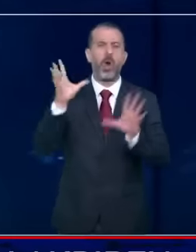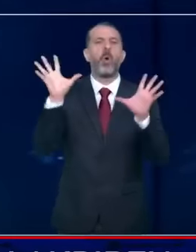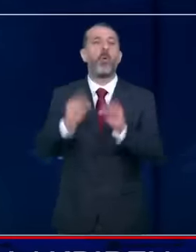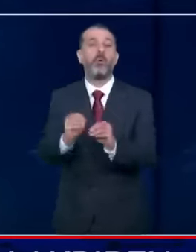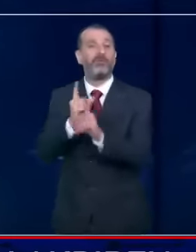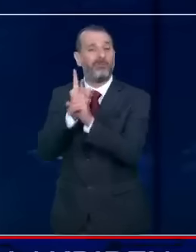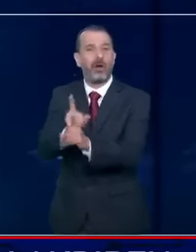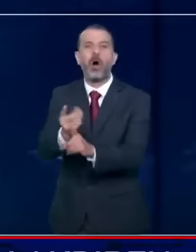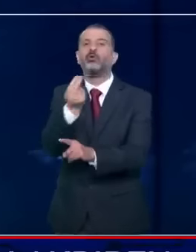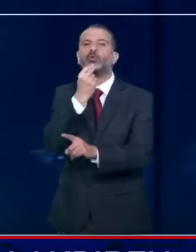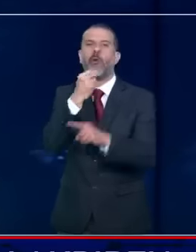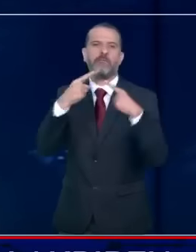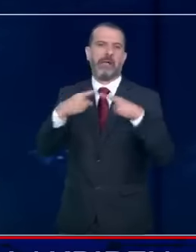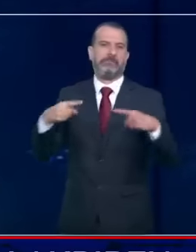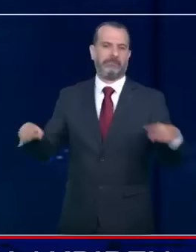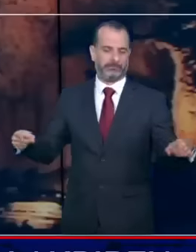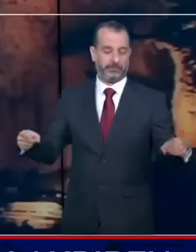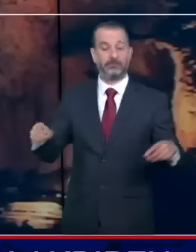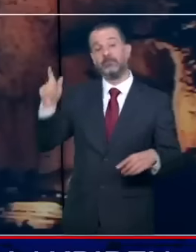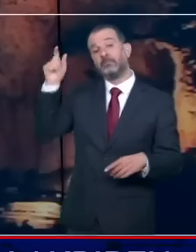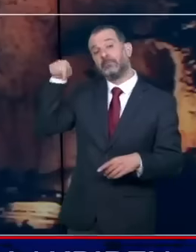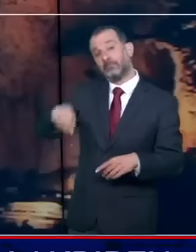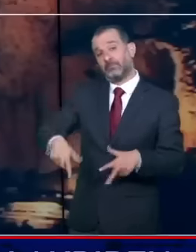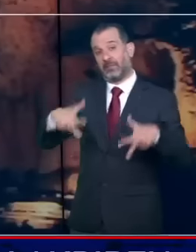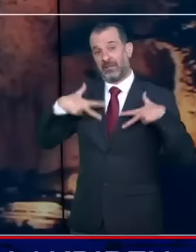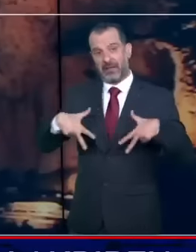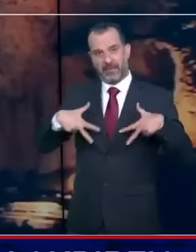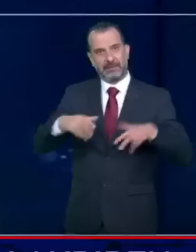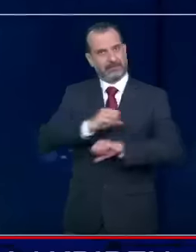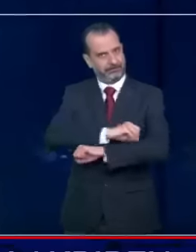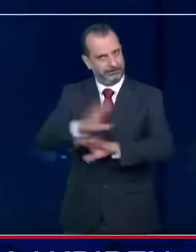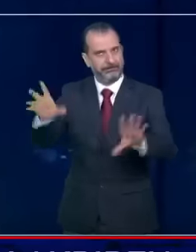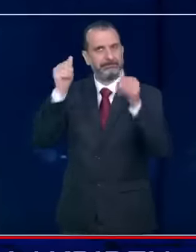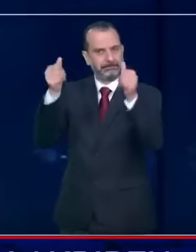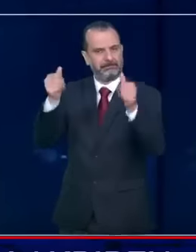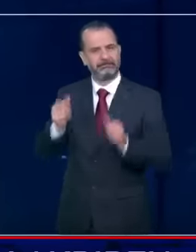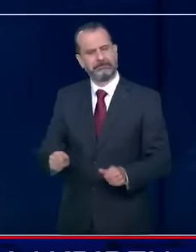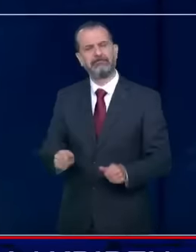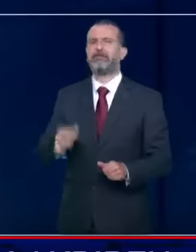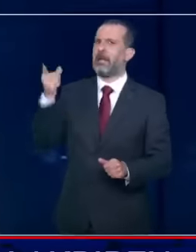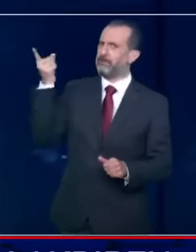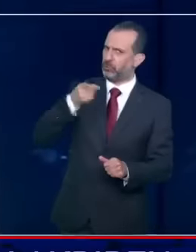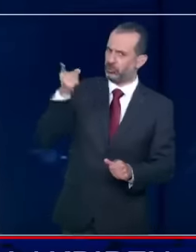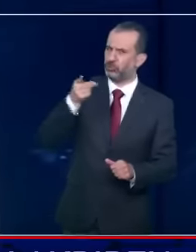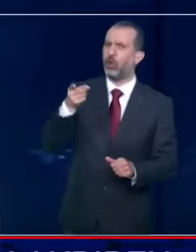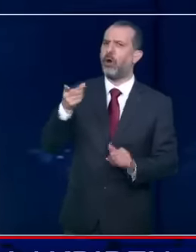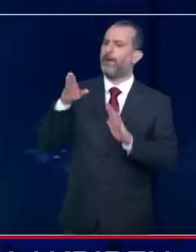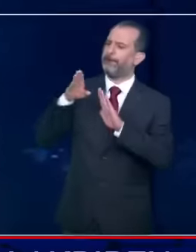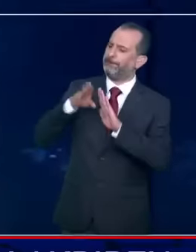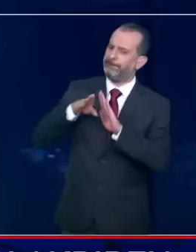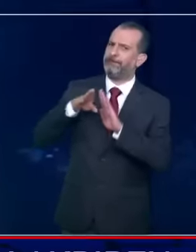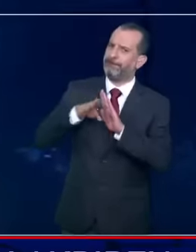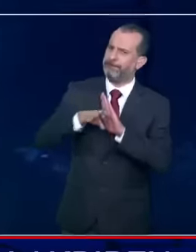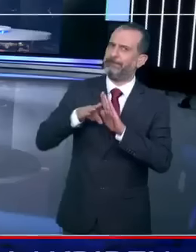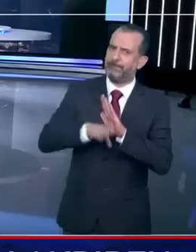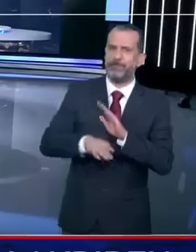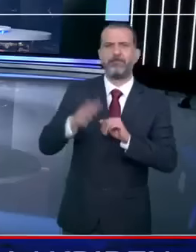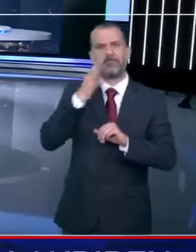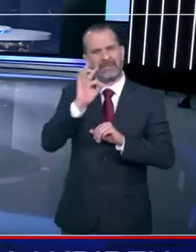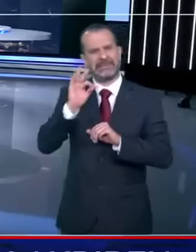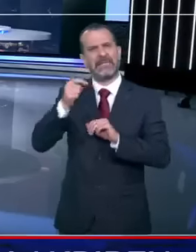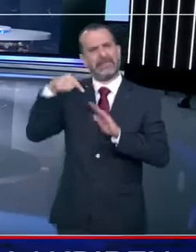τροφίμων. Ναι. Σήμερα η κυβέρνηση ανακοίνωσε καλύτερα νούμερα όσον αφορά στον πληθωρισμό. Λέει συγκεκριμένα ότι είχαμε